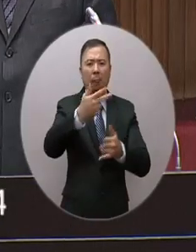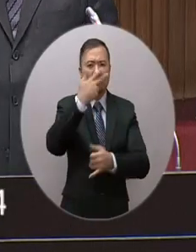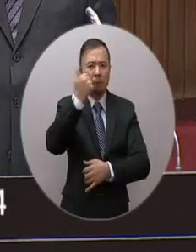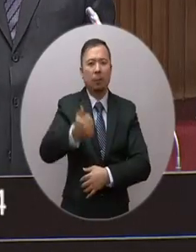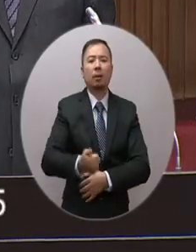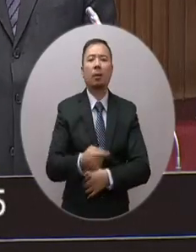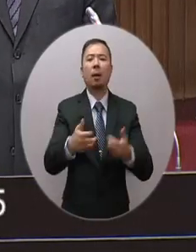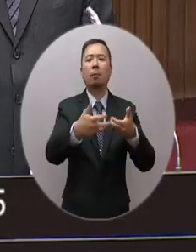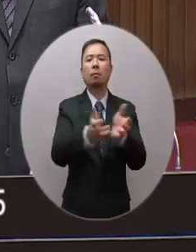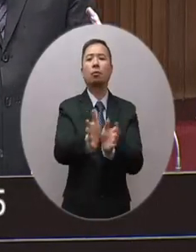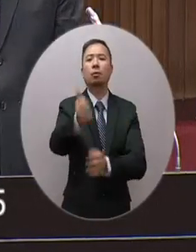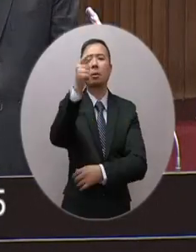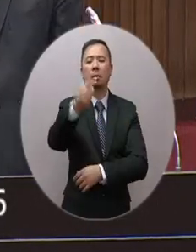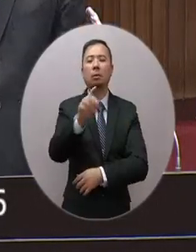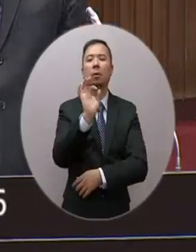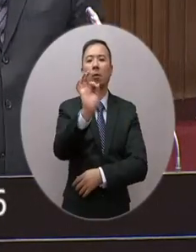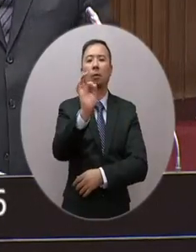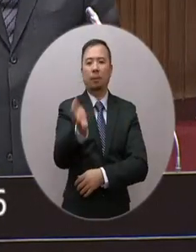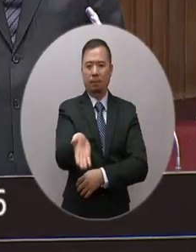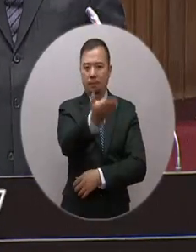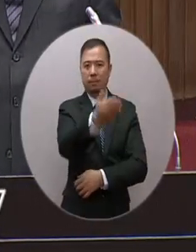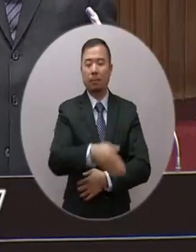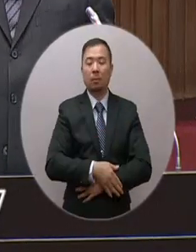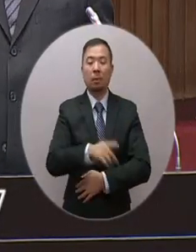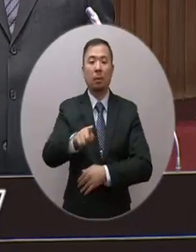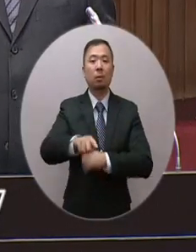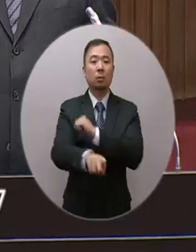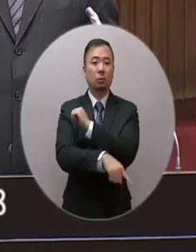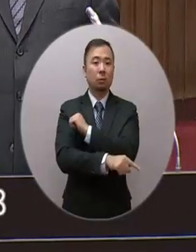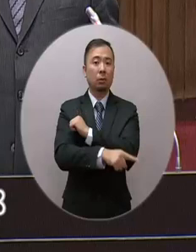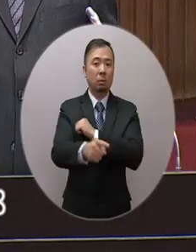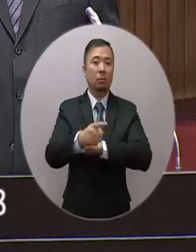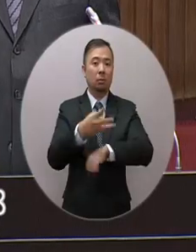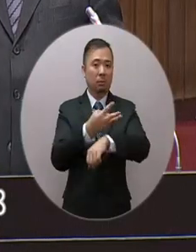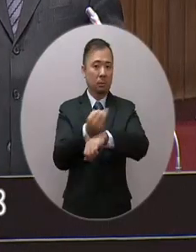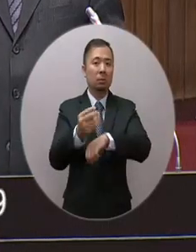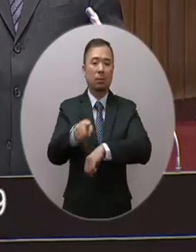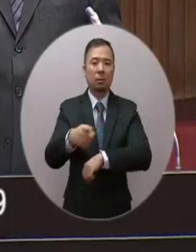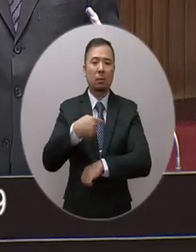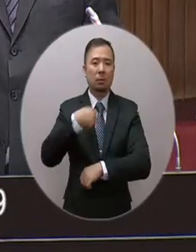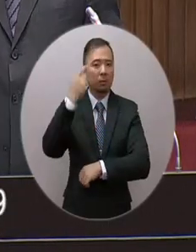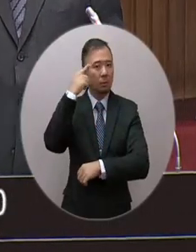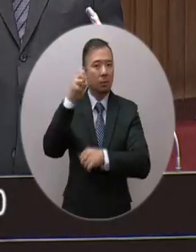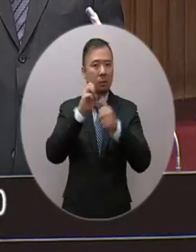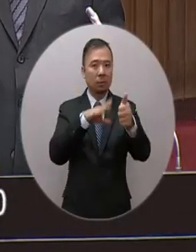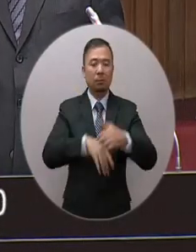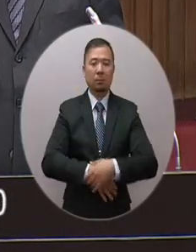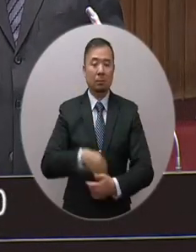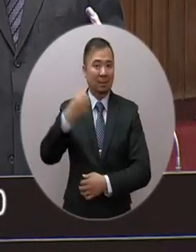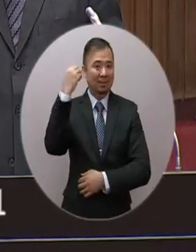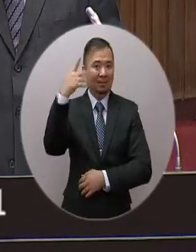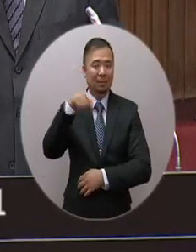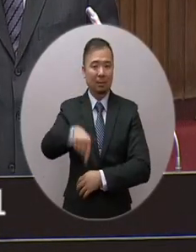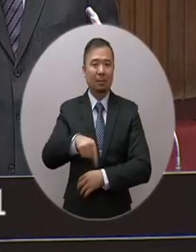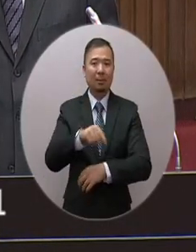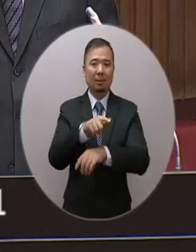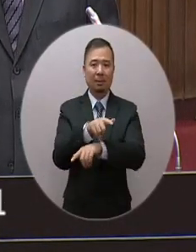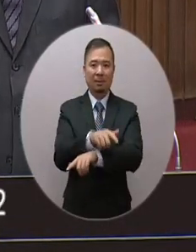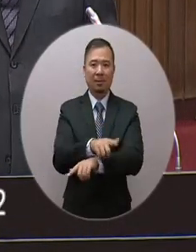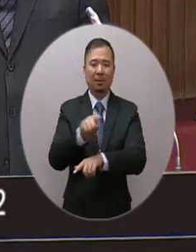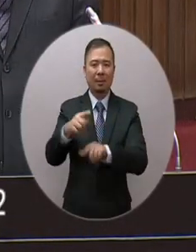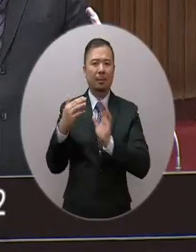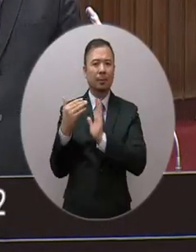哦、好，部长你请回。院长，最后的几分钟，我要跟院长讲，我们新南向政策推动，我们都很积